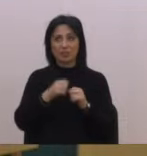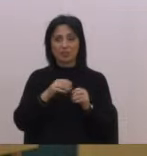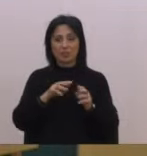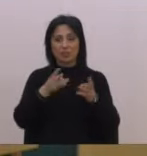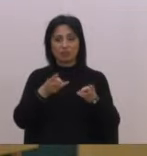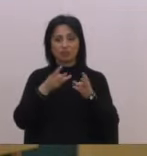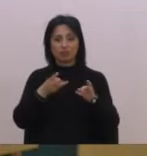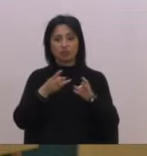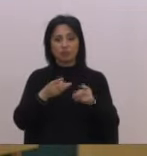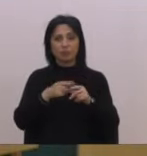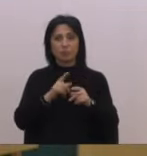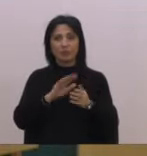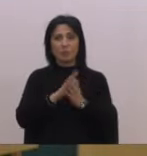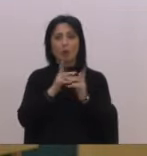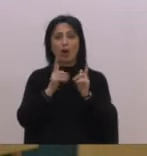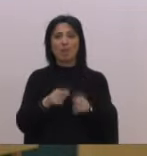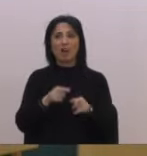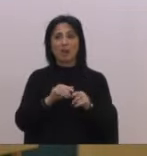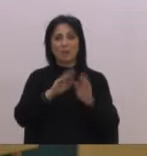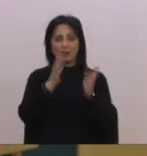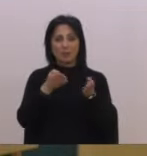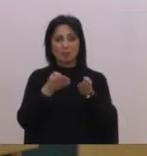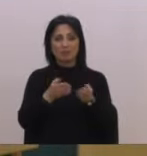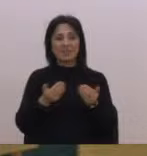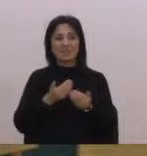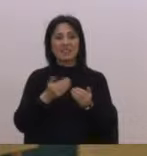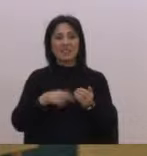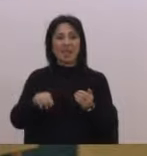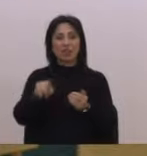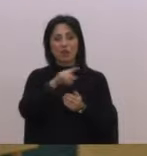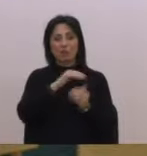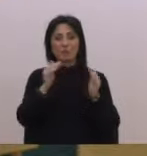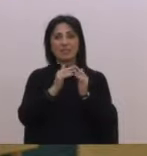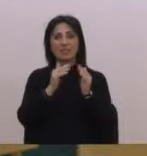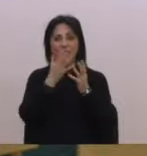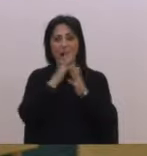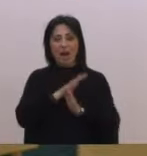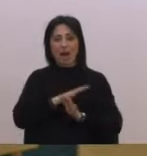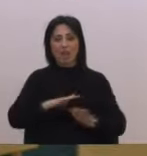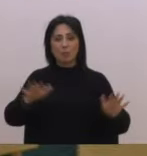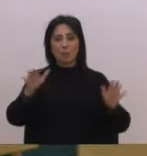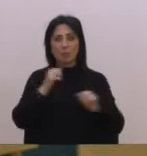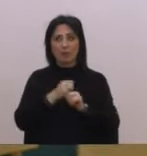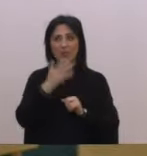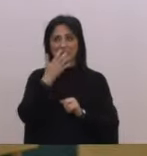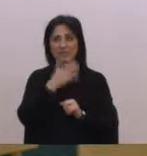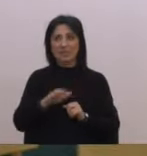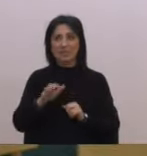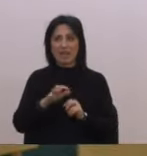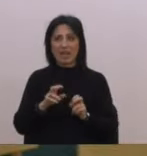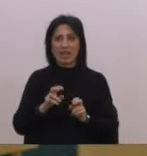რომელიც მოაგვარებდა მთლიანად საცხოვრისი და საცხოვრებელი სახლების გათმობის პრობლემა და ცხელი ასე ვთქვათ